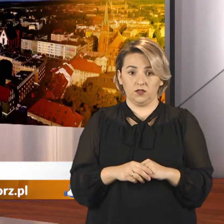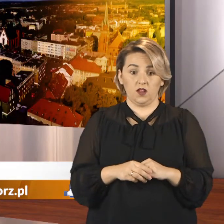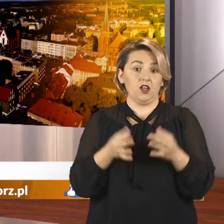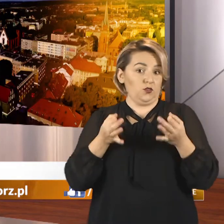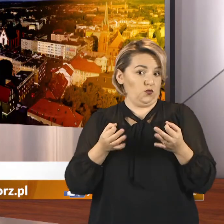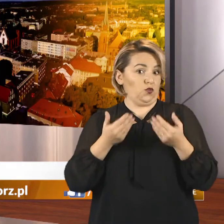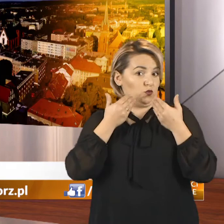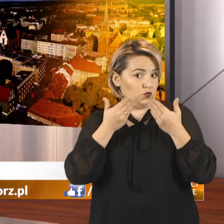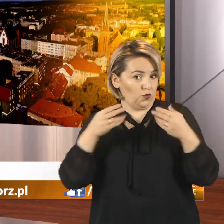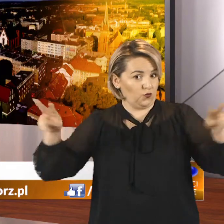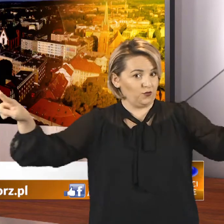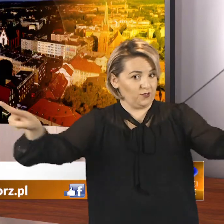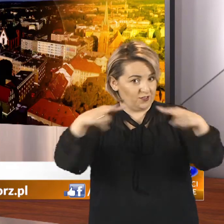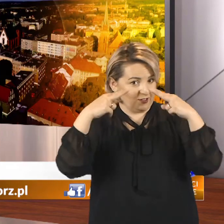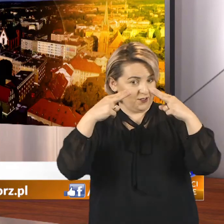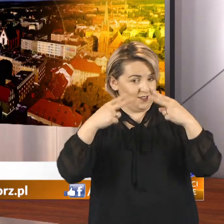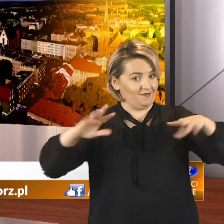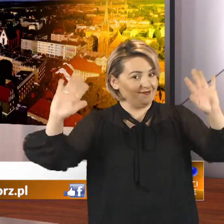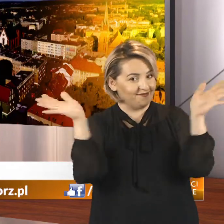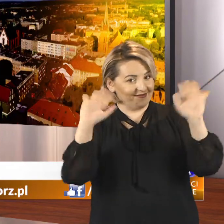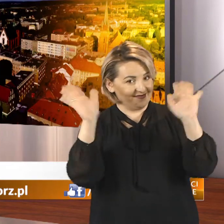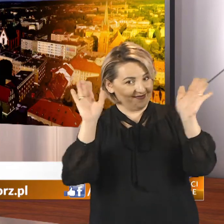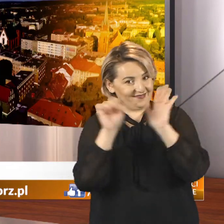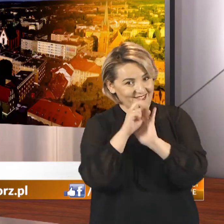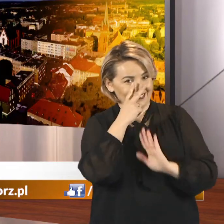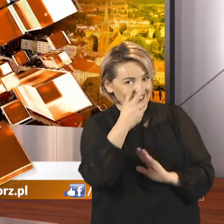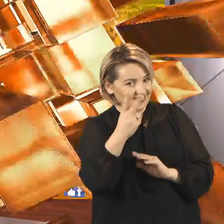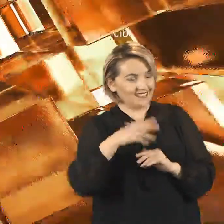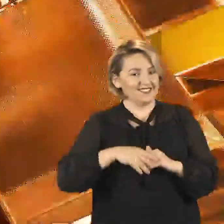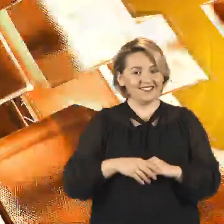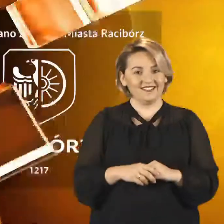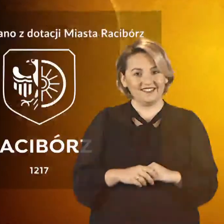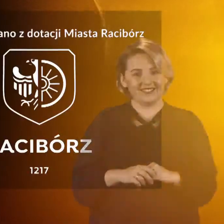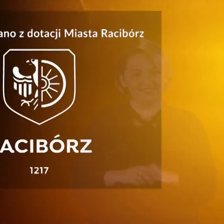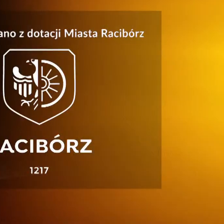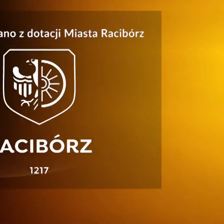a w naszym programie to już wszystko Dziękuję państwu za uwagę do zobaczenia pa